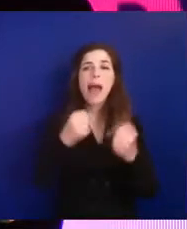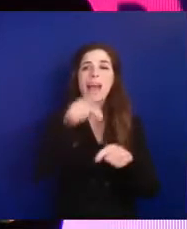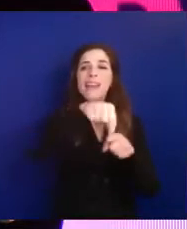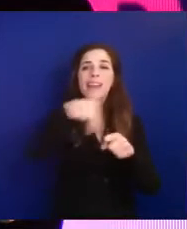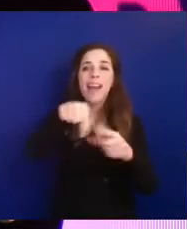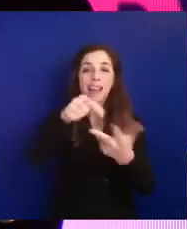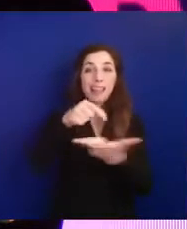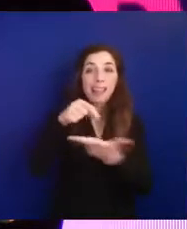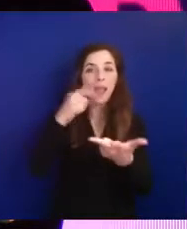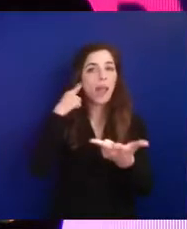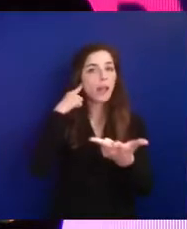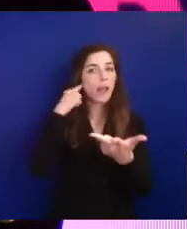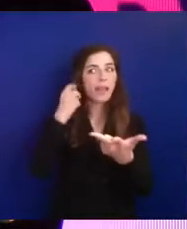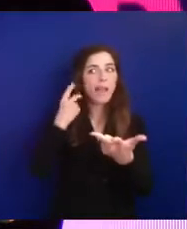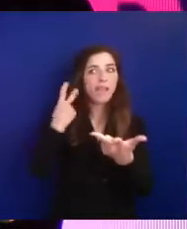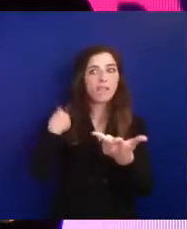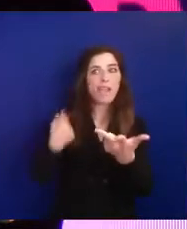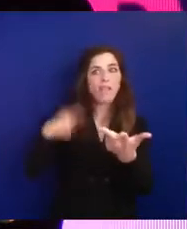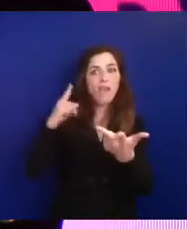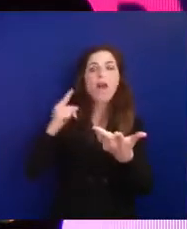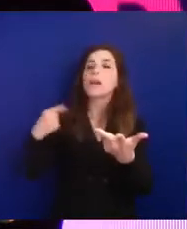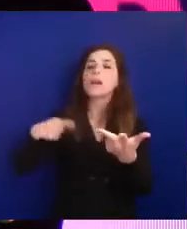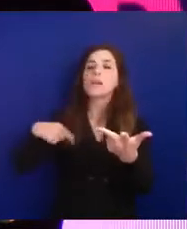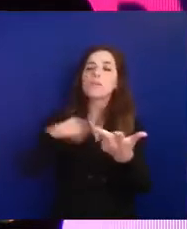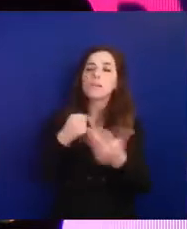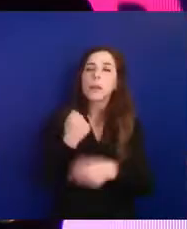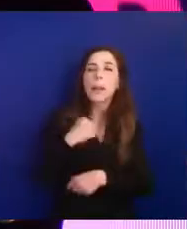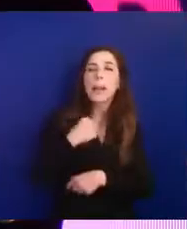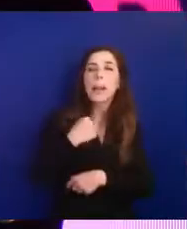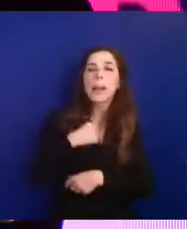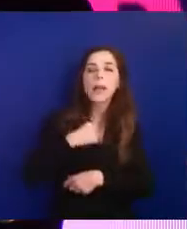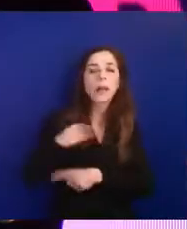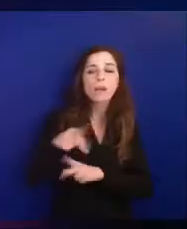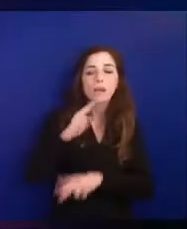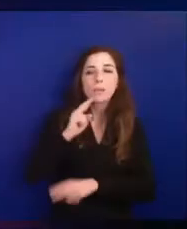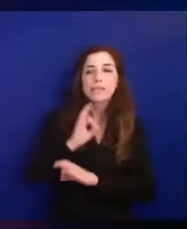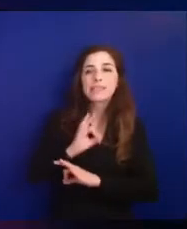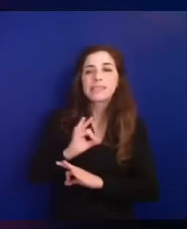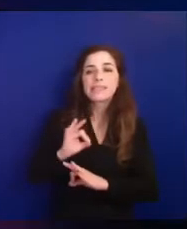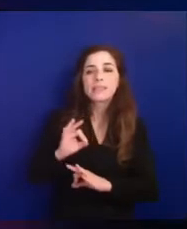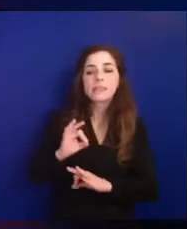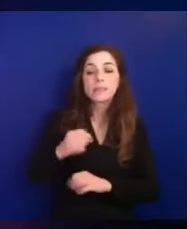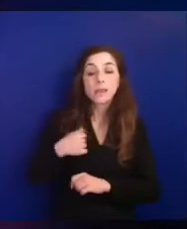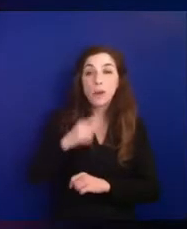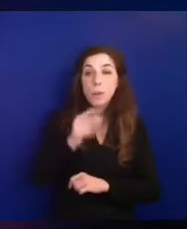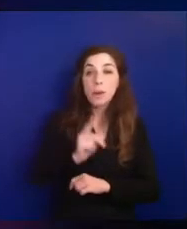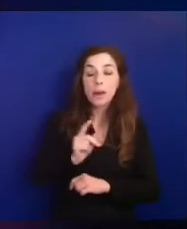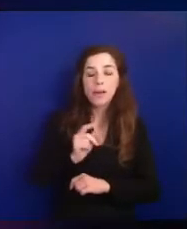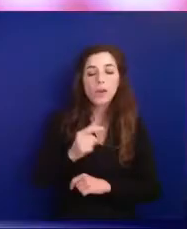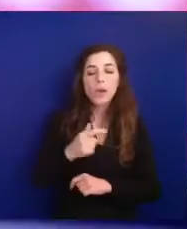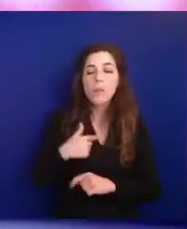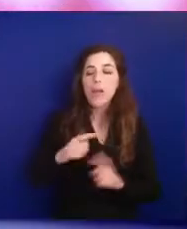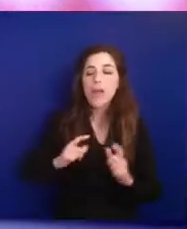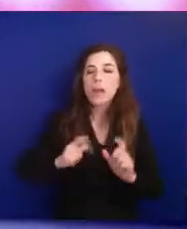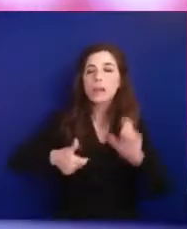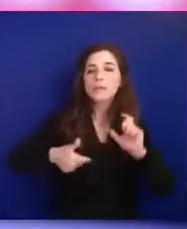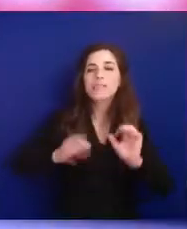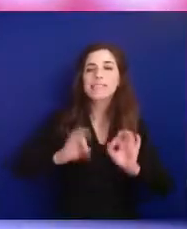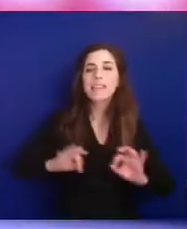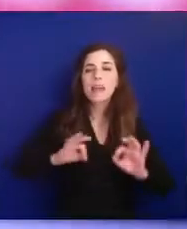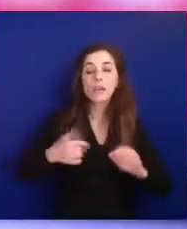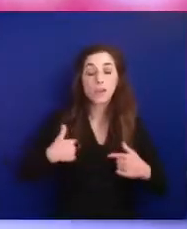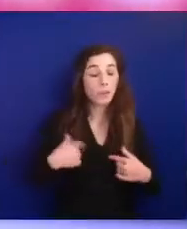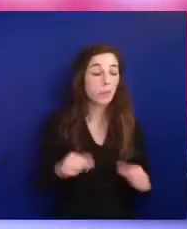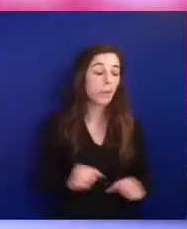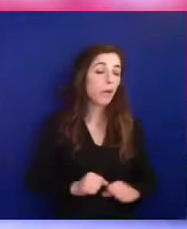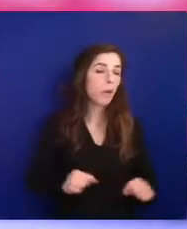non parlarne anche a lei avevo paura avrebbero capito che ero ancora viva